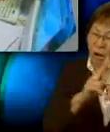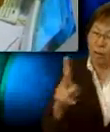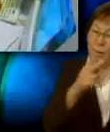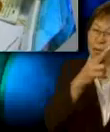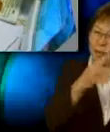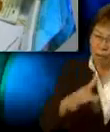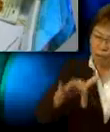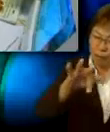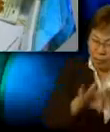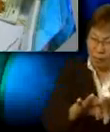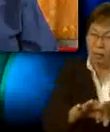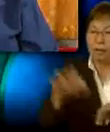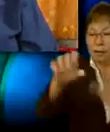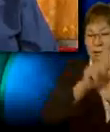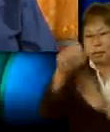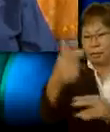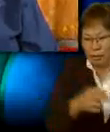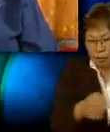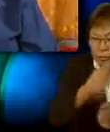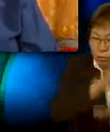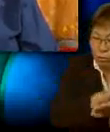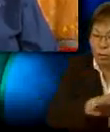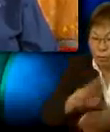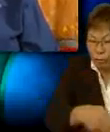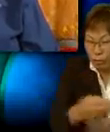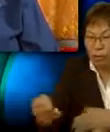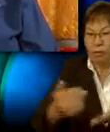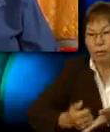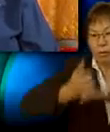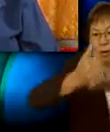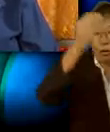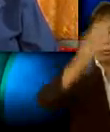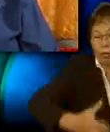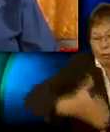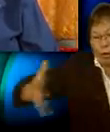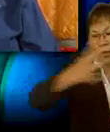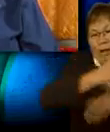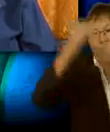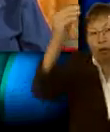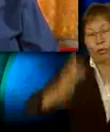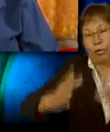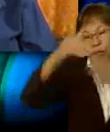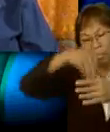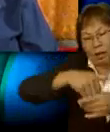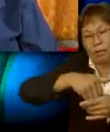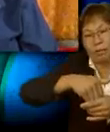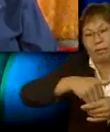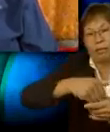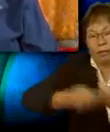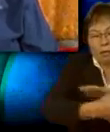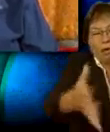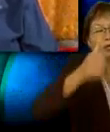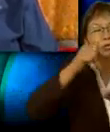besar. Selain mereka menjaga dalam pengurusan sekolah, mereka juga membantu guru besar dan guru-guru dalam urusan